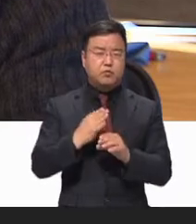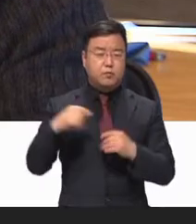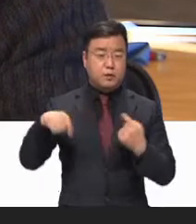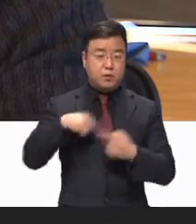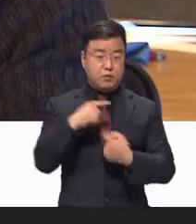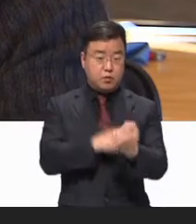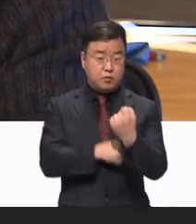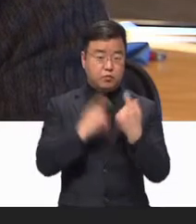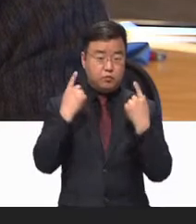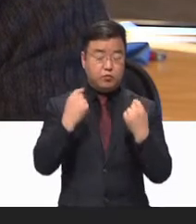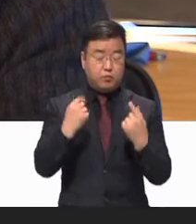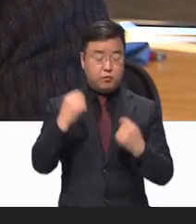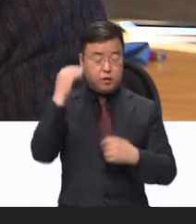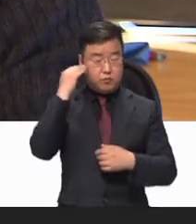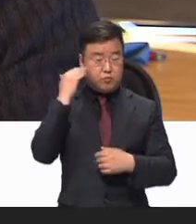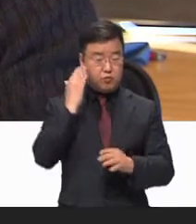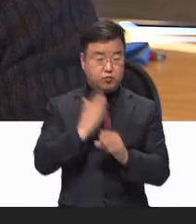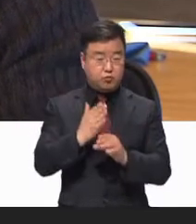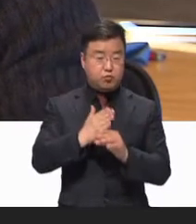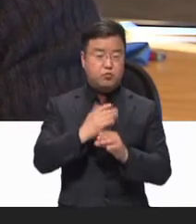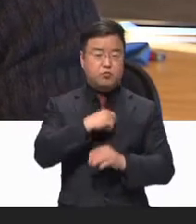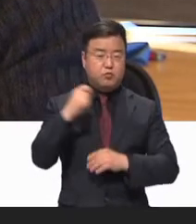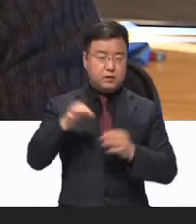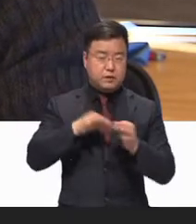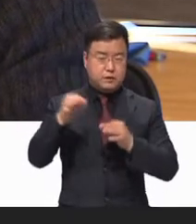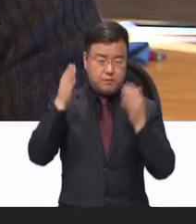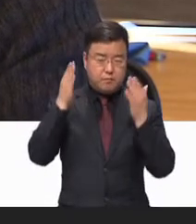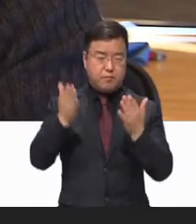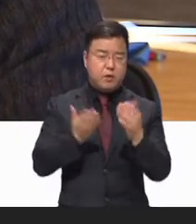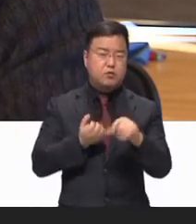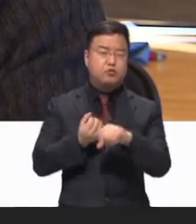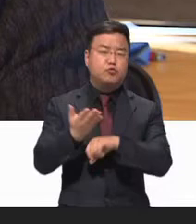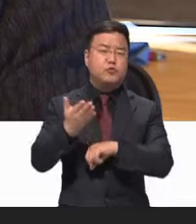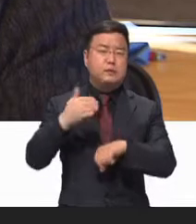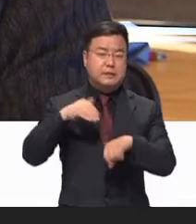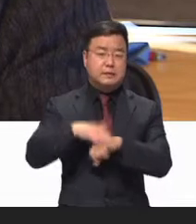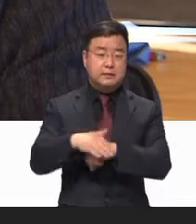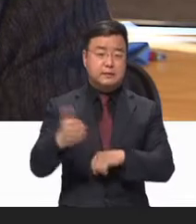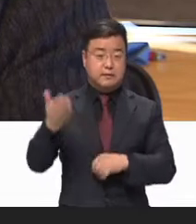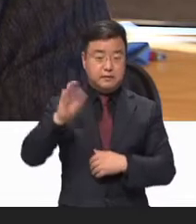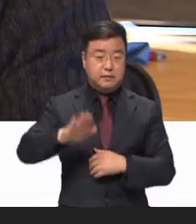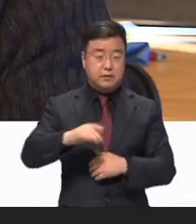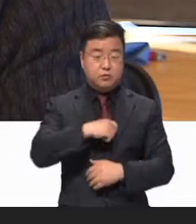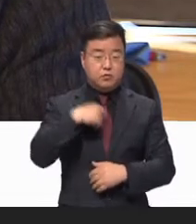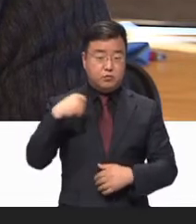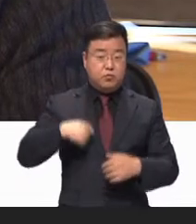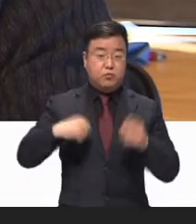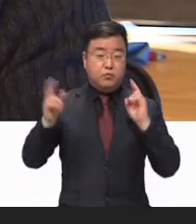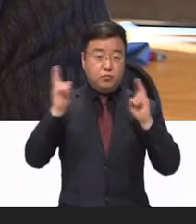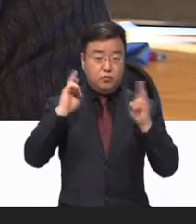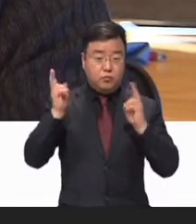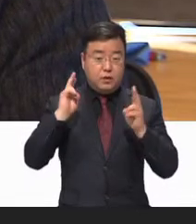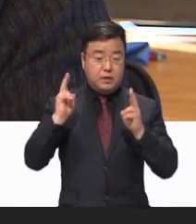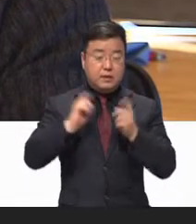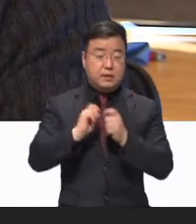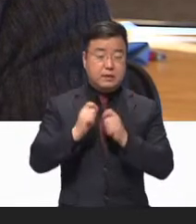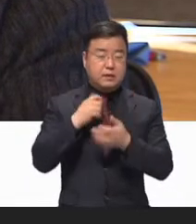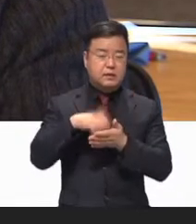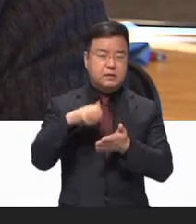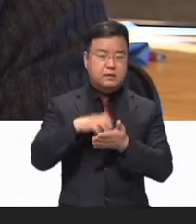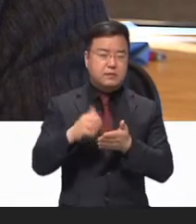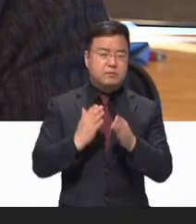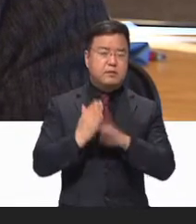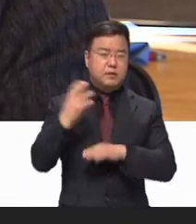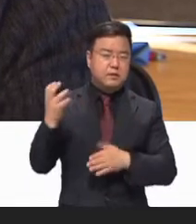하면서 중국 시장을 바라보면서 수출형이 되는 것 같고요. 이제 중국 회사가 지분을